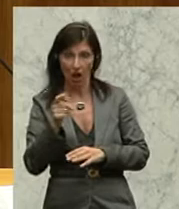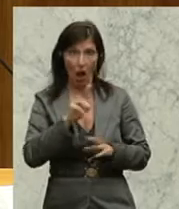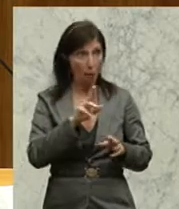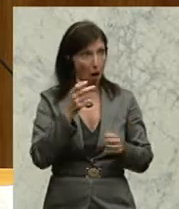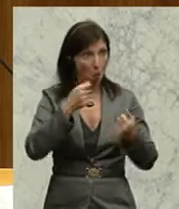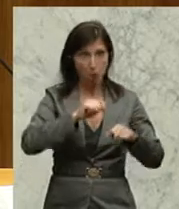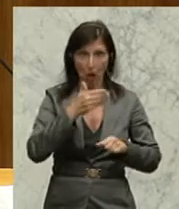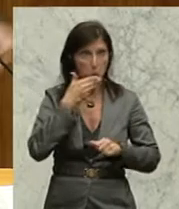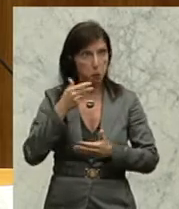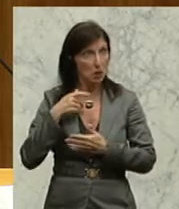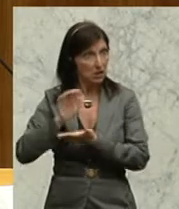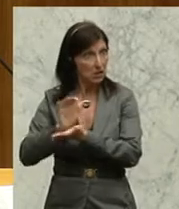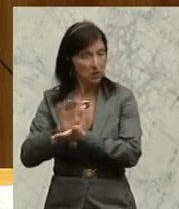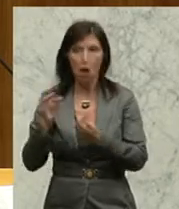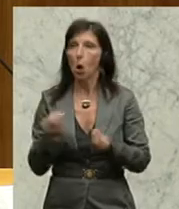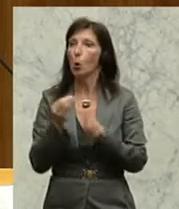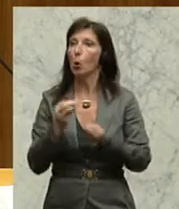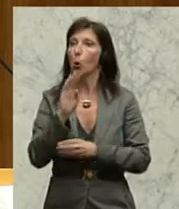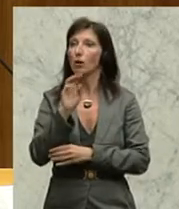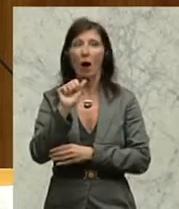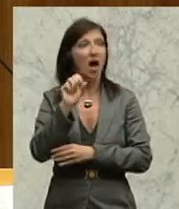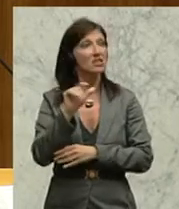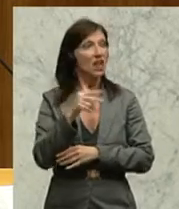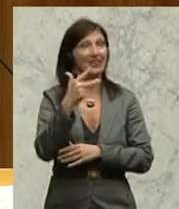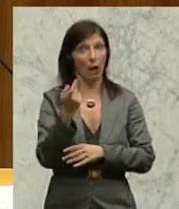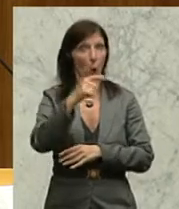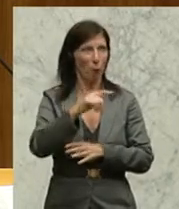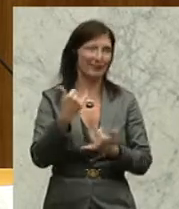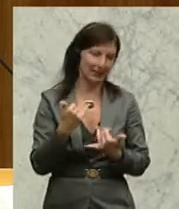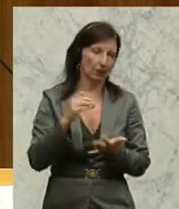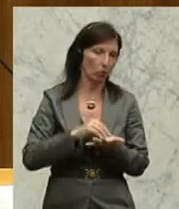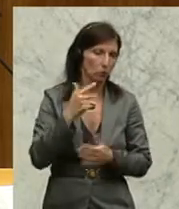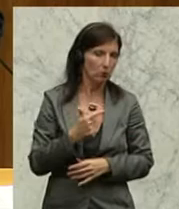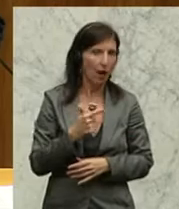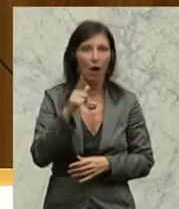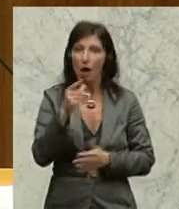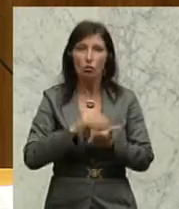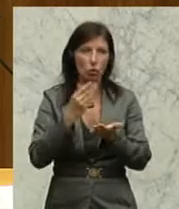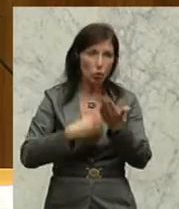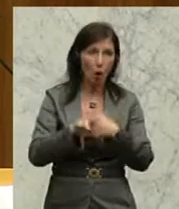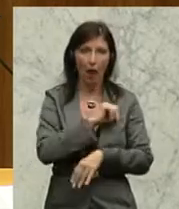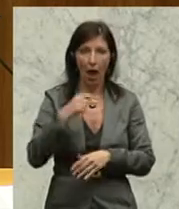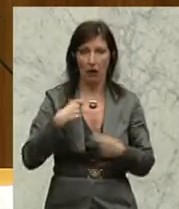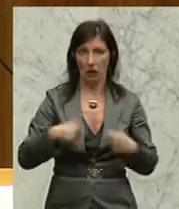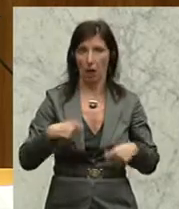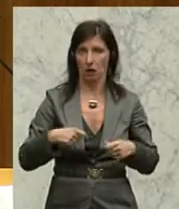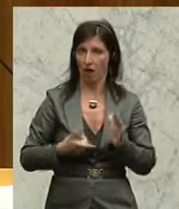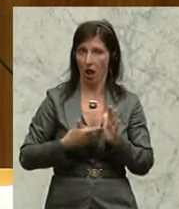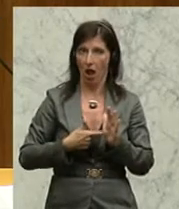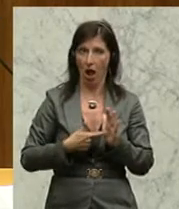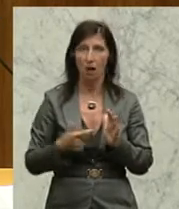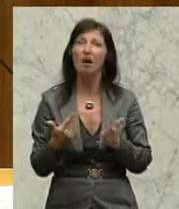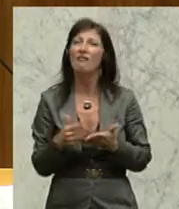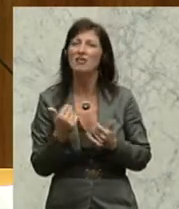was uns auch spät basel 2 ist im grossbasel 3 wird kommen noch höhere eigenkapitalanforderungen der woche soll ganzjährig